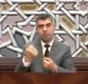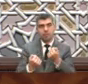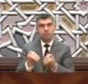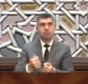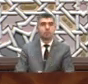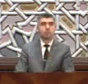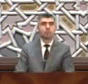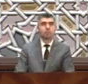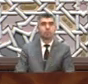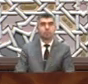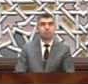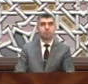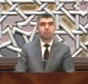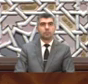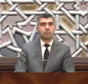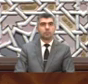والمعاصرة.